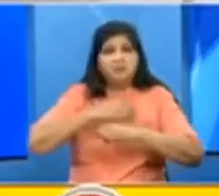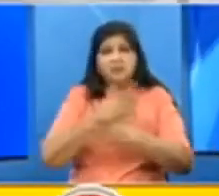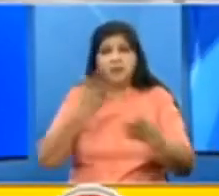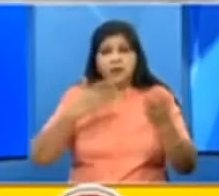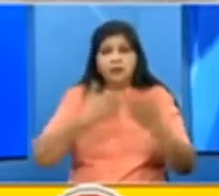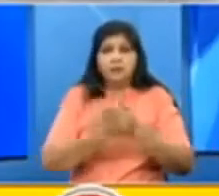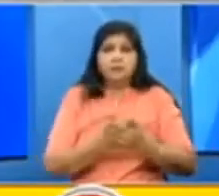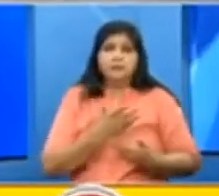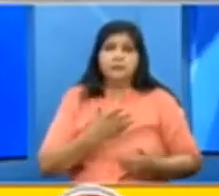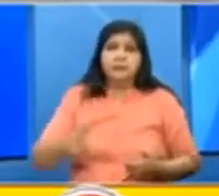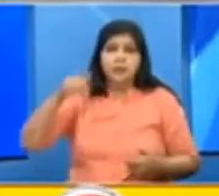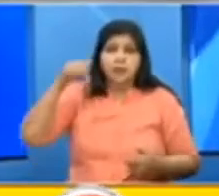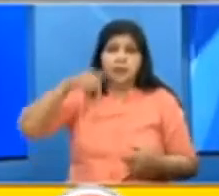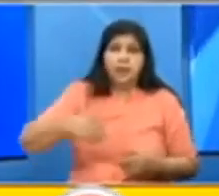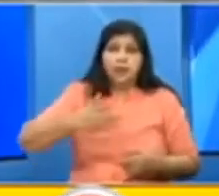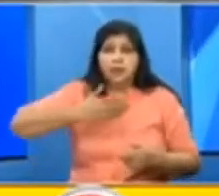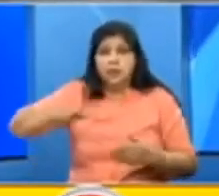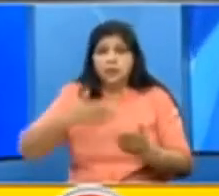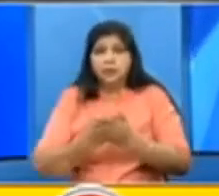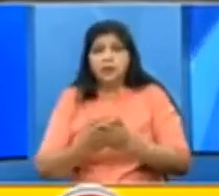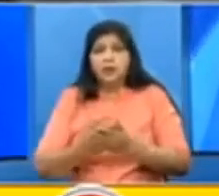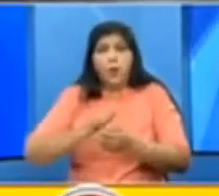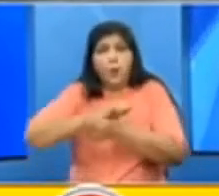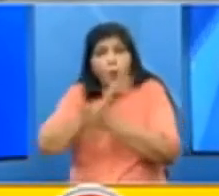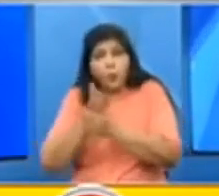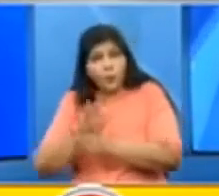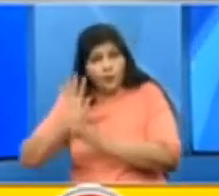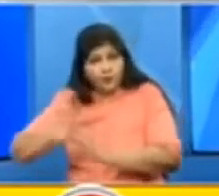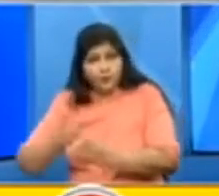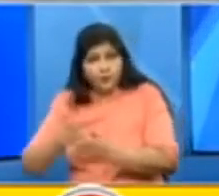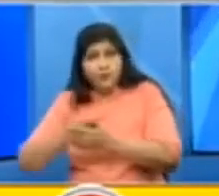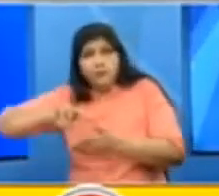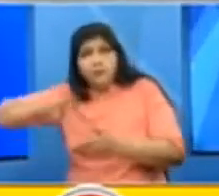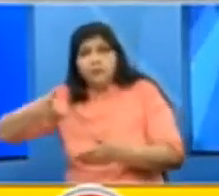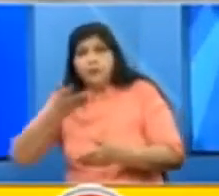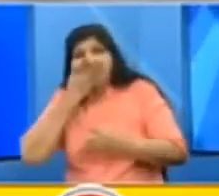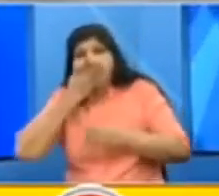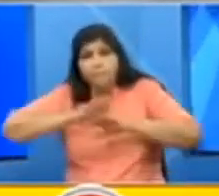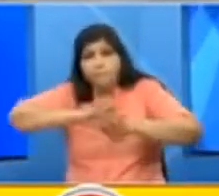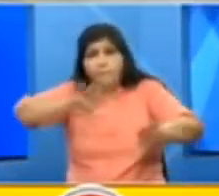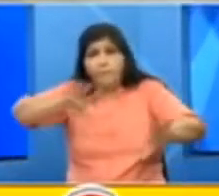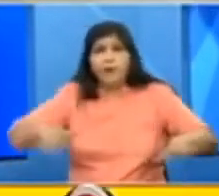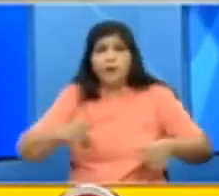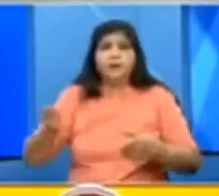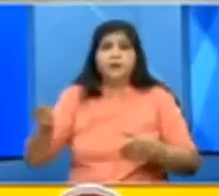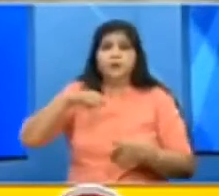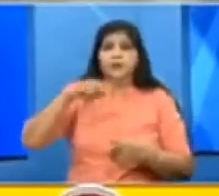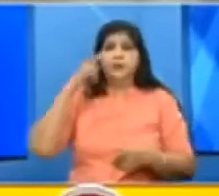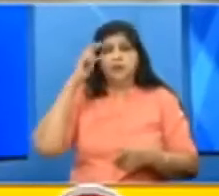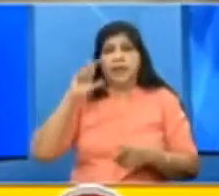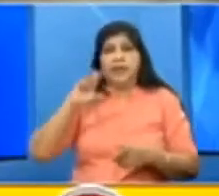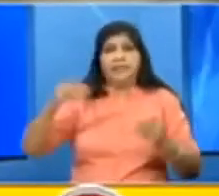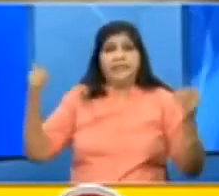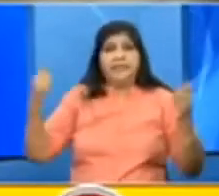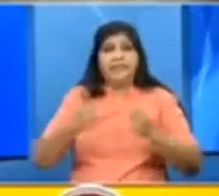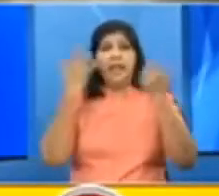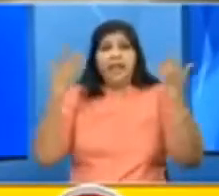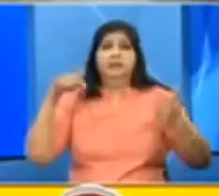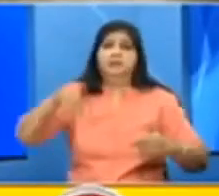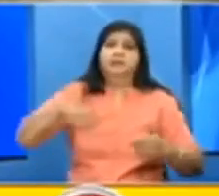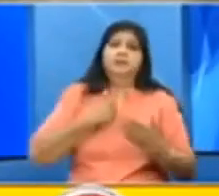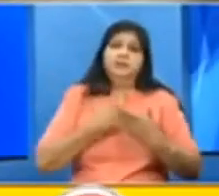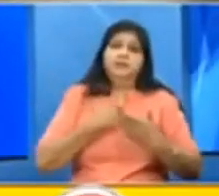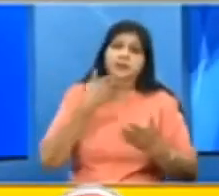है। यानी एक तरफ कोरोना है तो दूसरी तरफ ये एक और चुनौती है। ऐसे